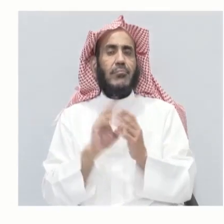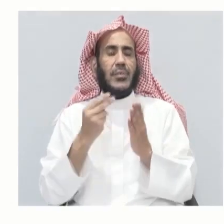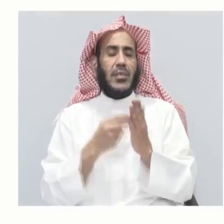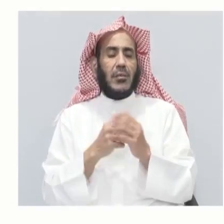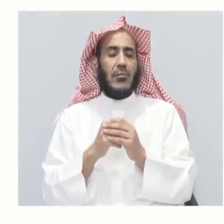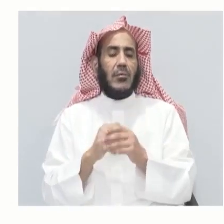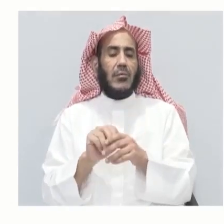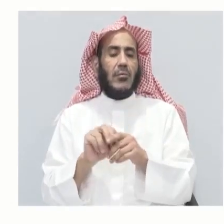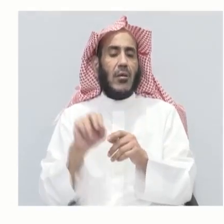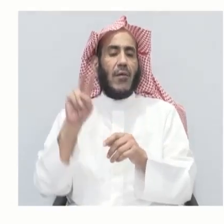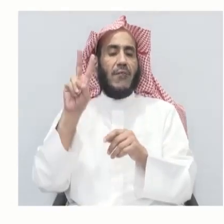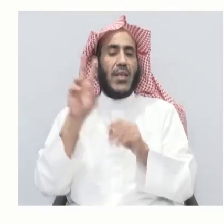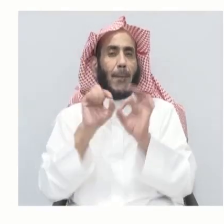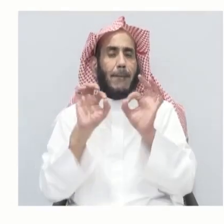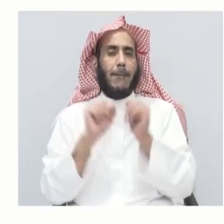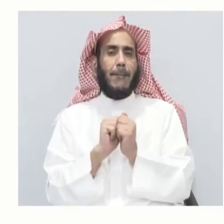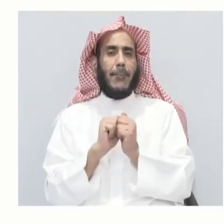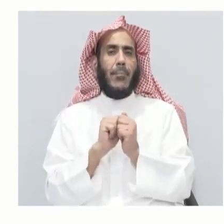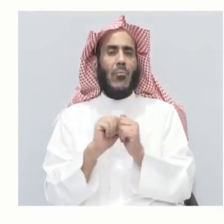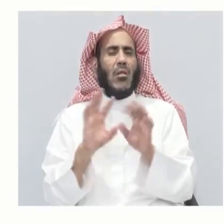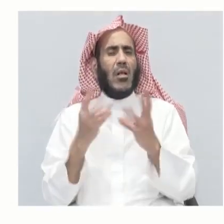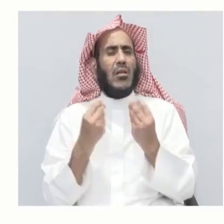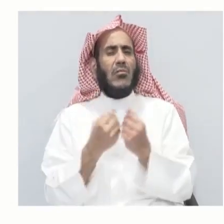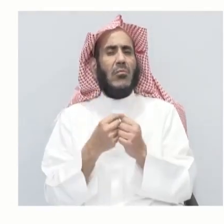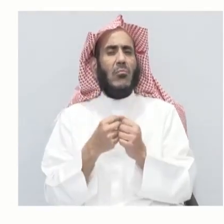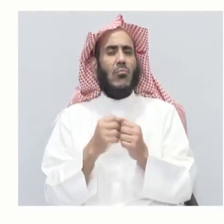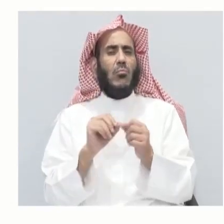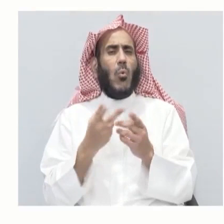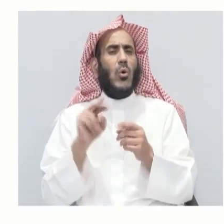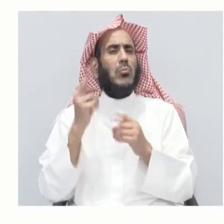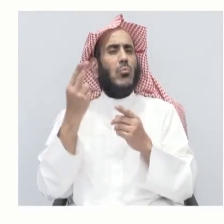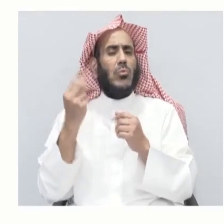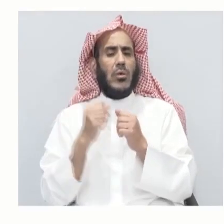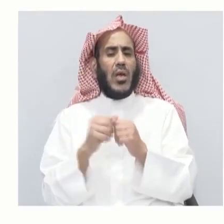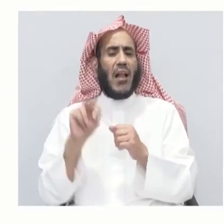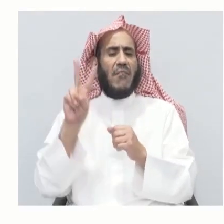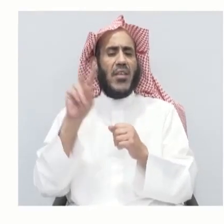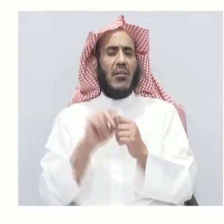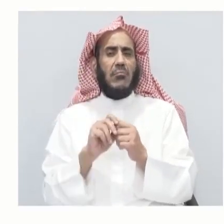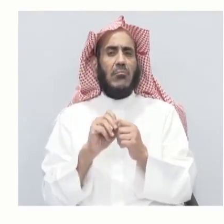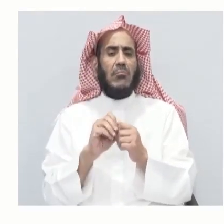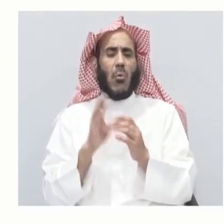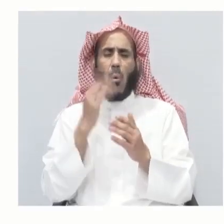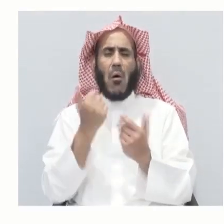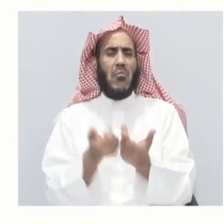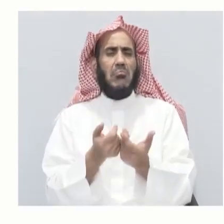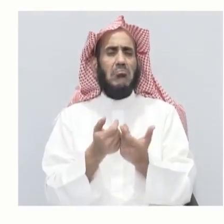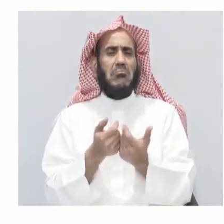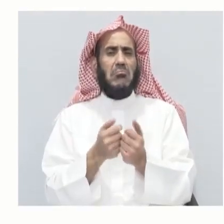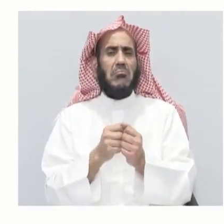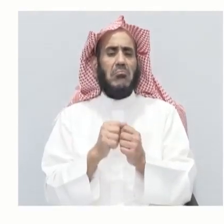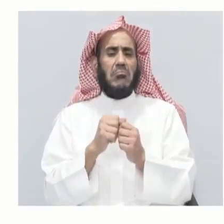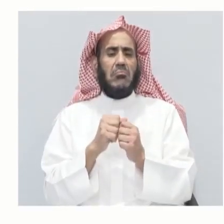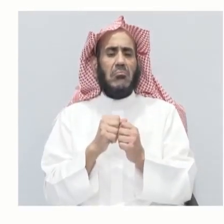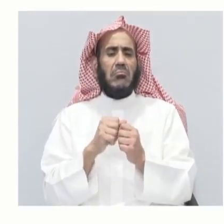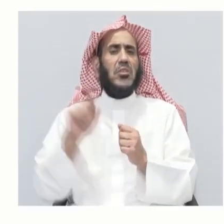الفي من الرسم قد تسال نفسك من اين اوجد التي عفوا الفي ولم يعطيني اياها بل اعطاني